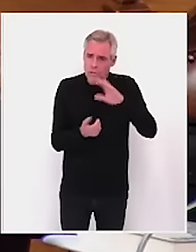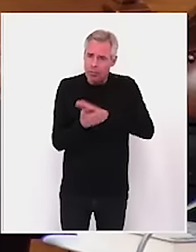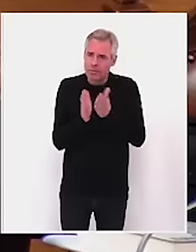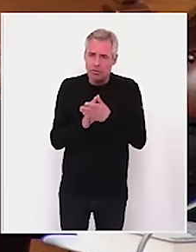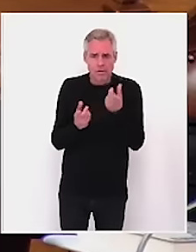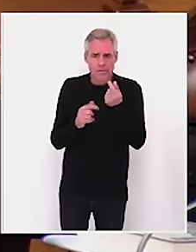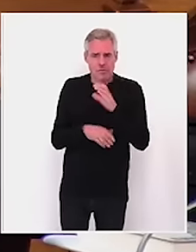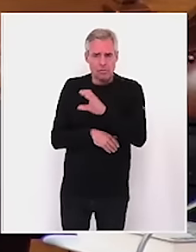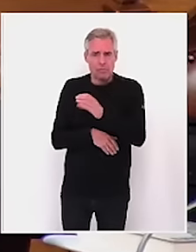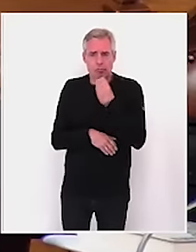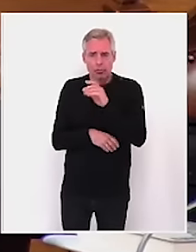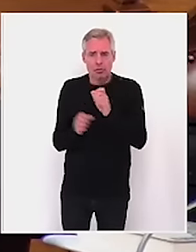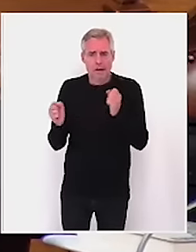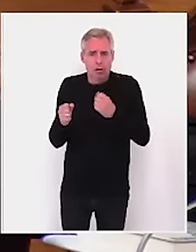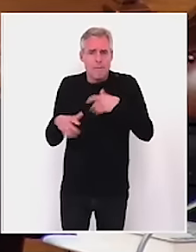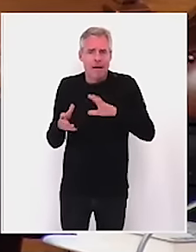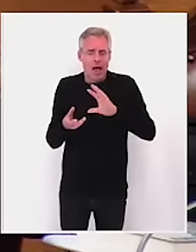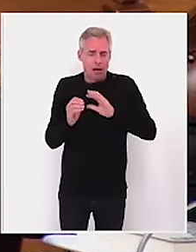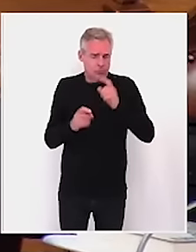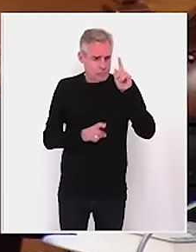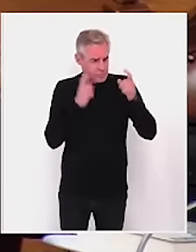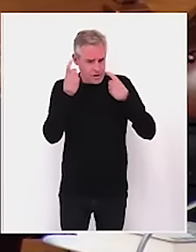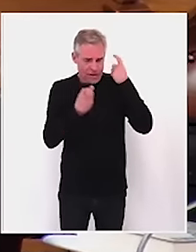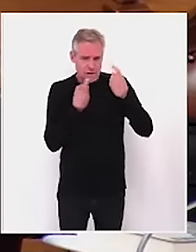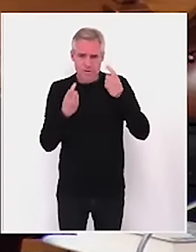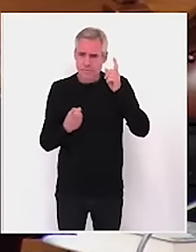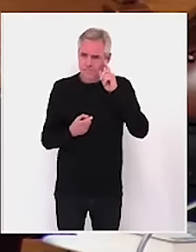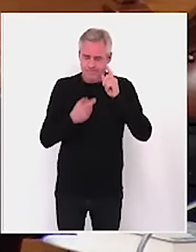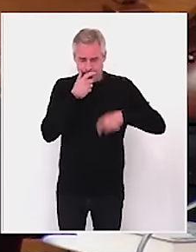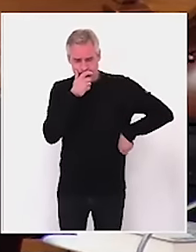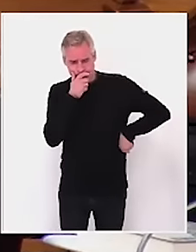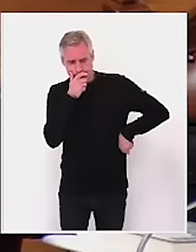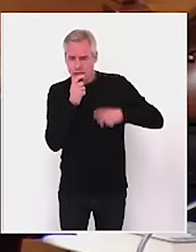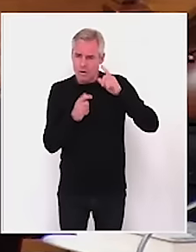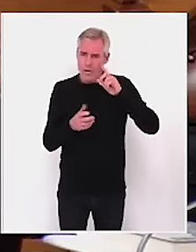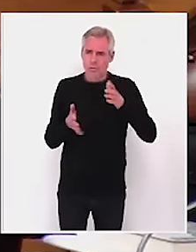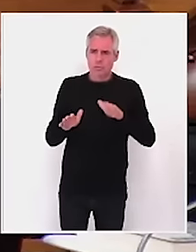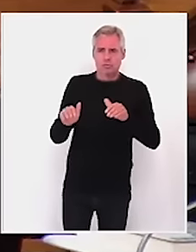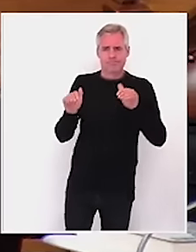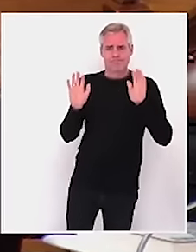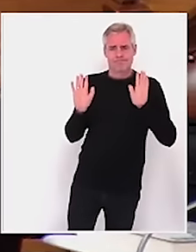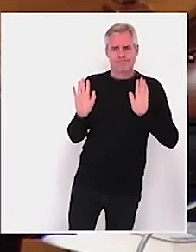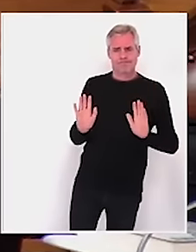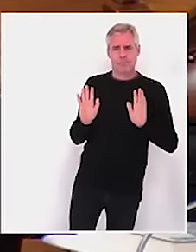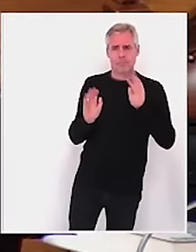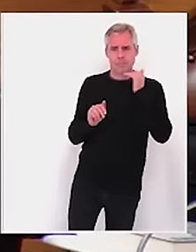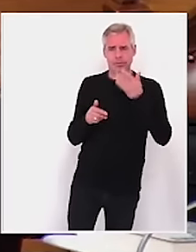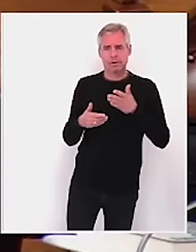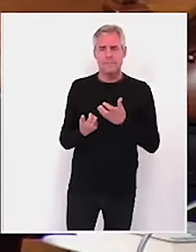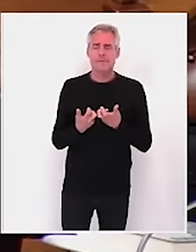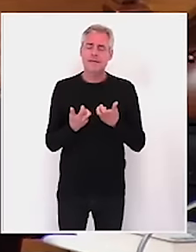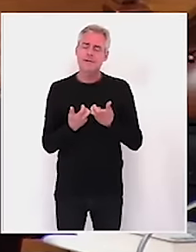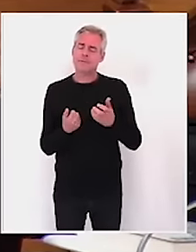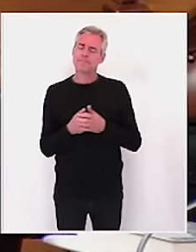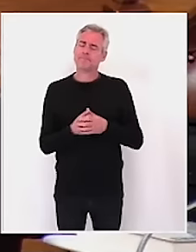soient financées. Mais on a quelques questions qui font que... on prend un peu nos distances et donc ça explique notre abstention. Là,